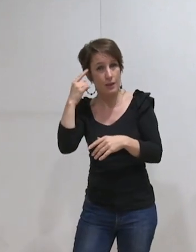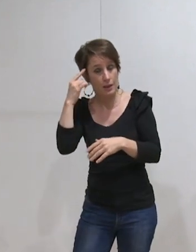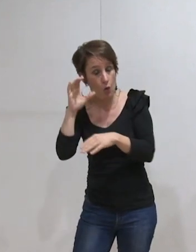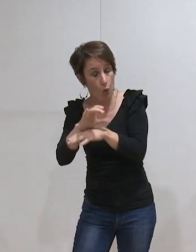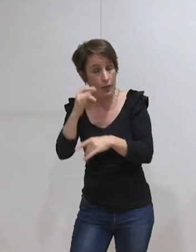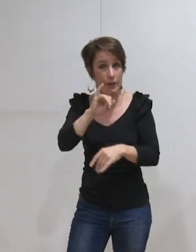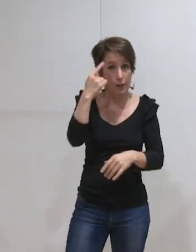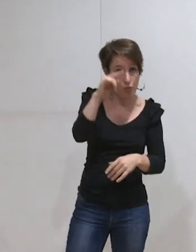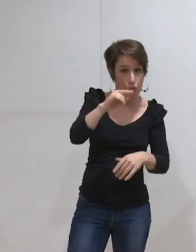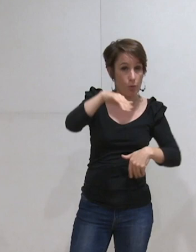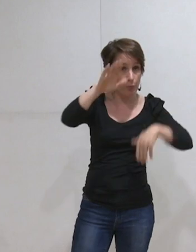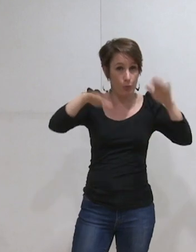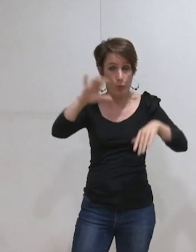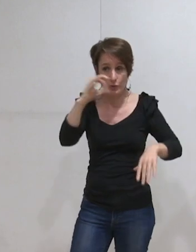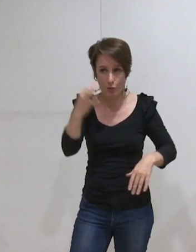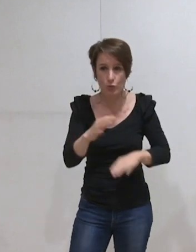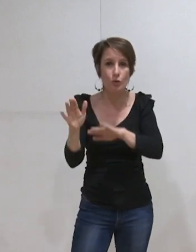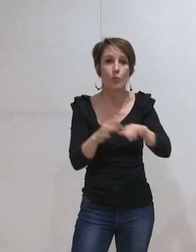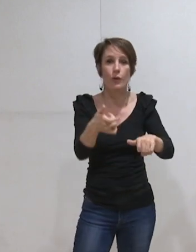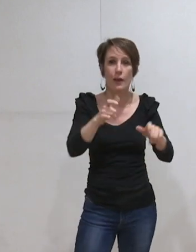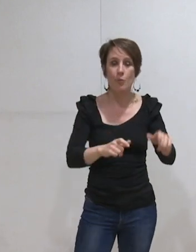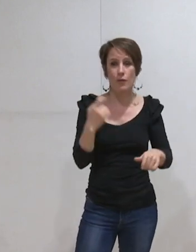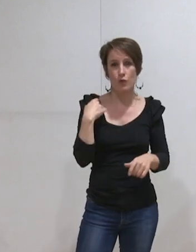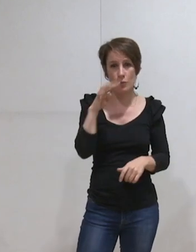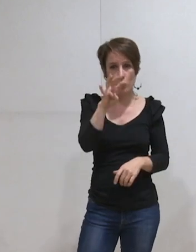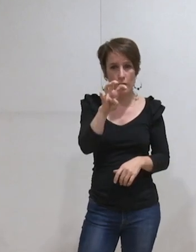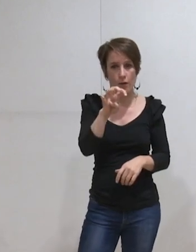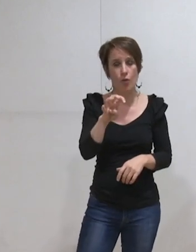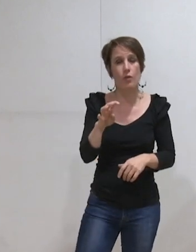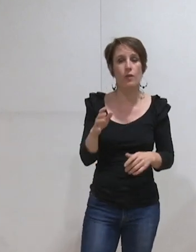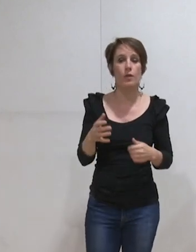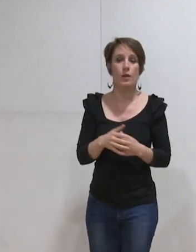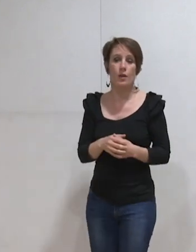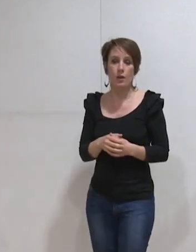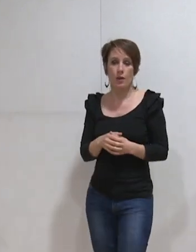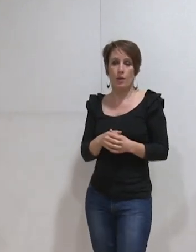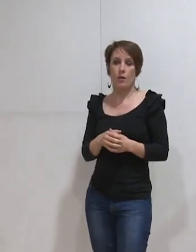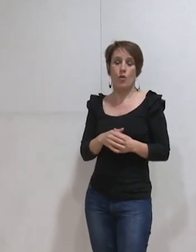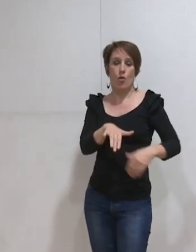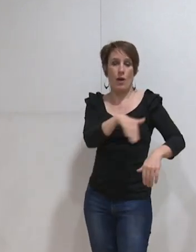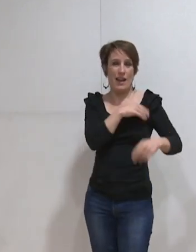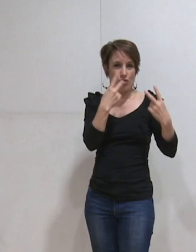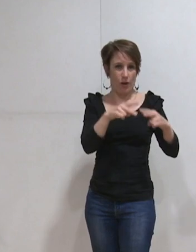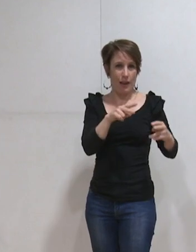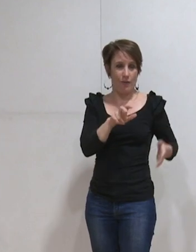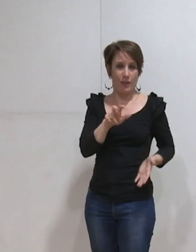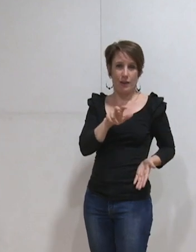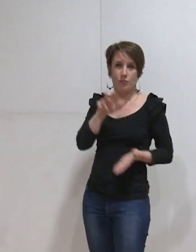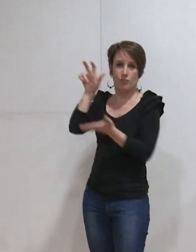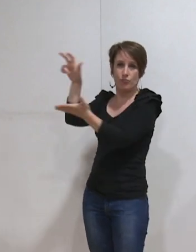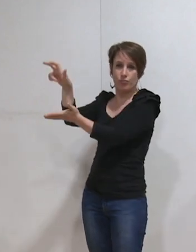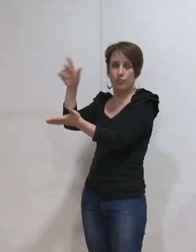unanimité je vous remercie la 40 des mises à disposition d'agents de la ville auprès du CCAS